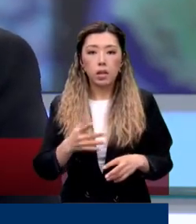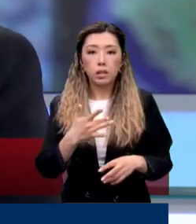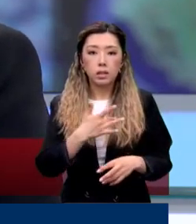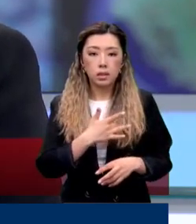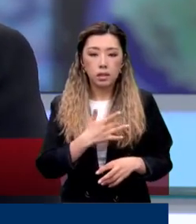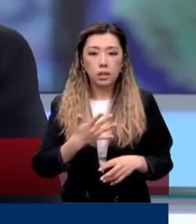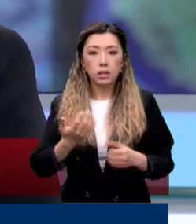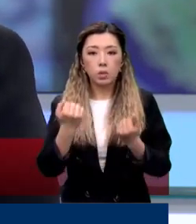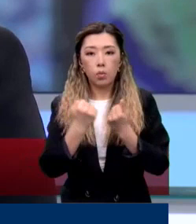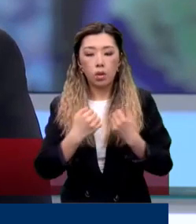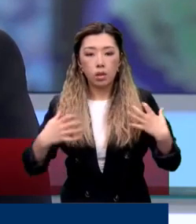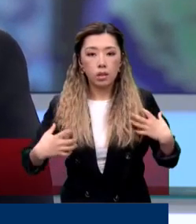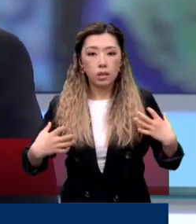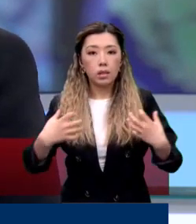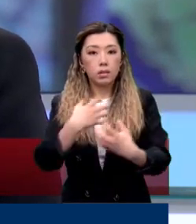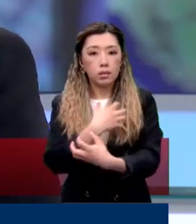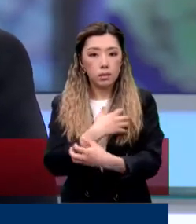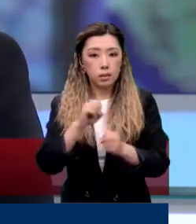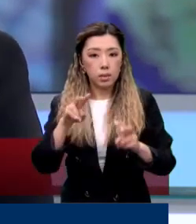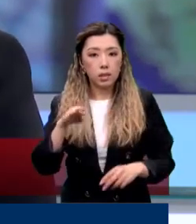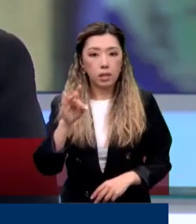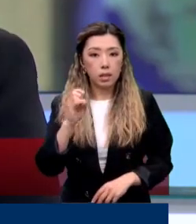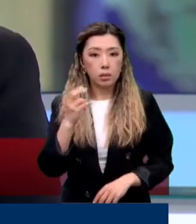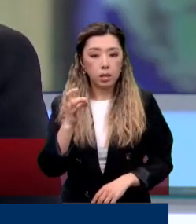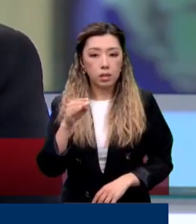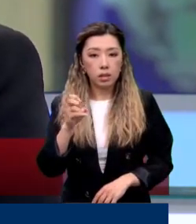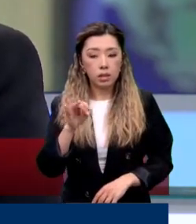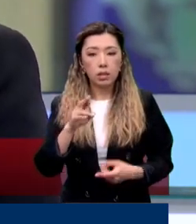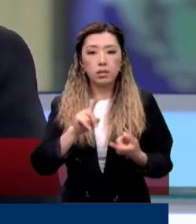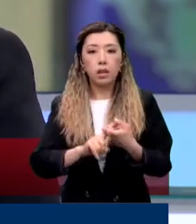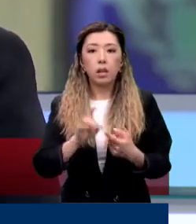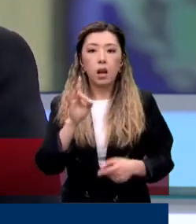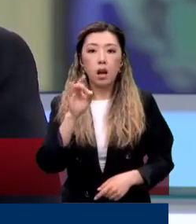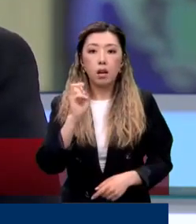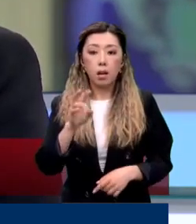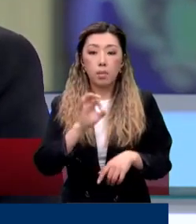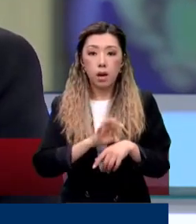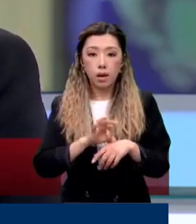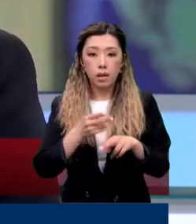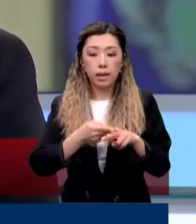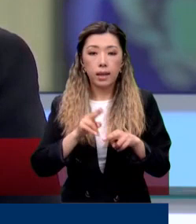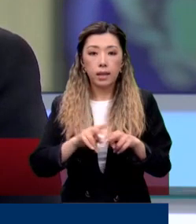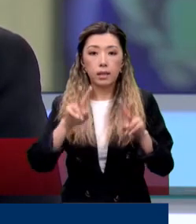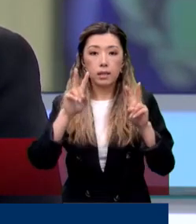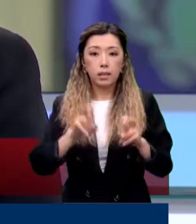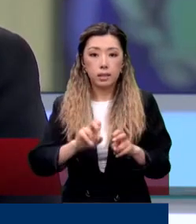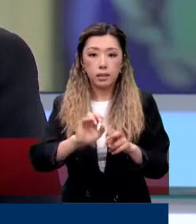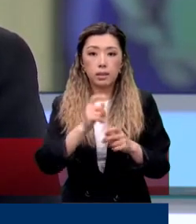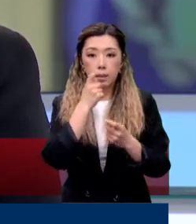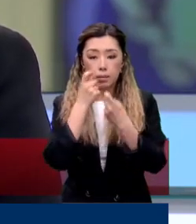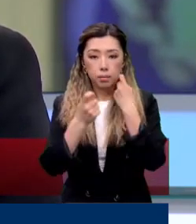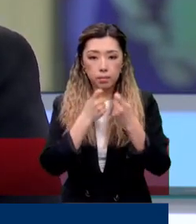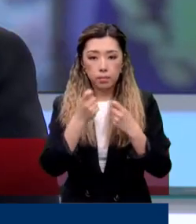развита, онкология, онкогематология и так далее. Для всех этих направлений мы